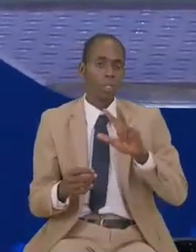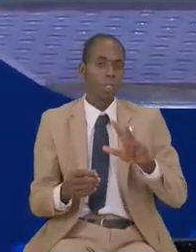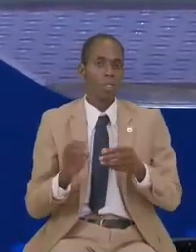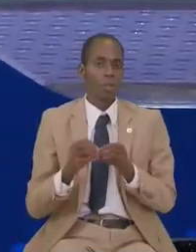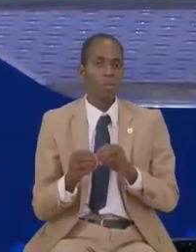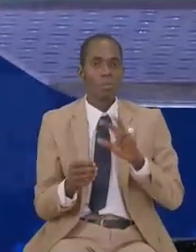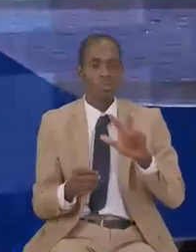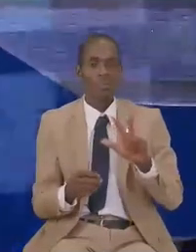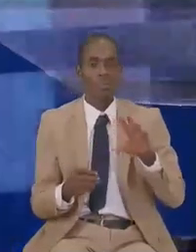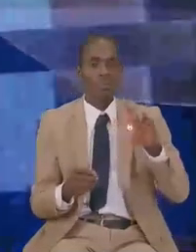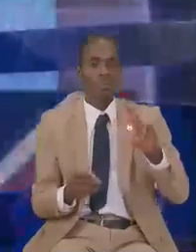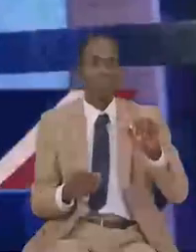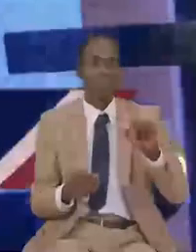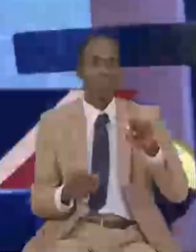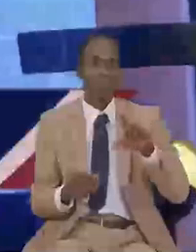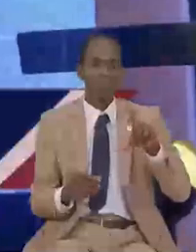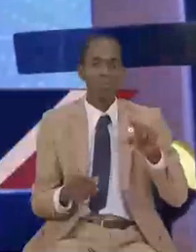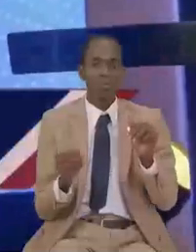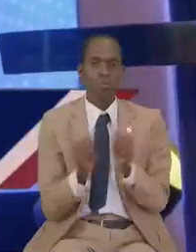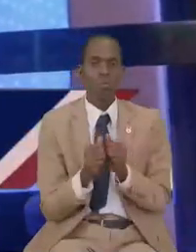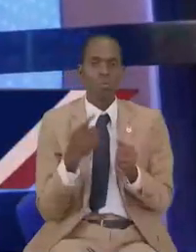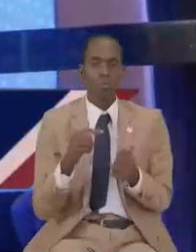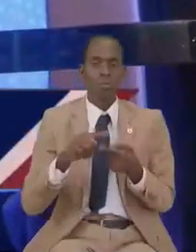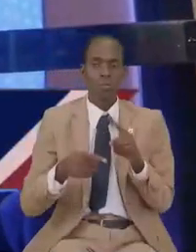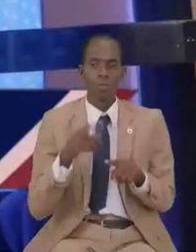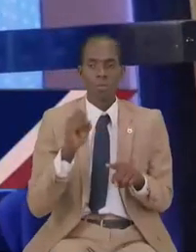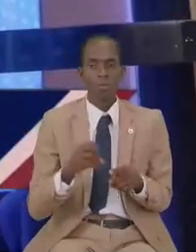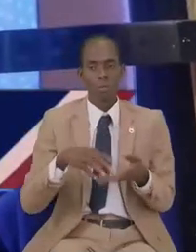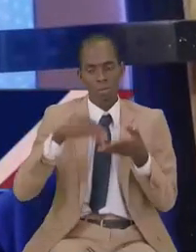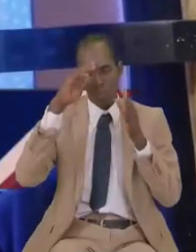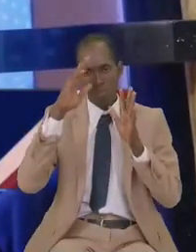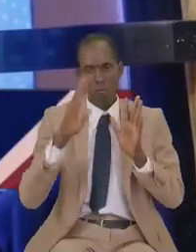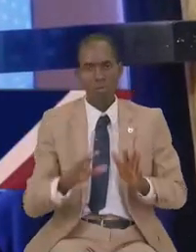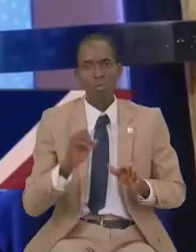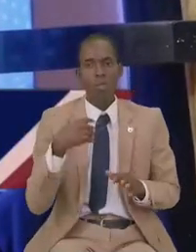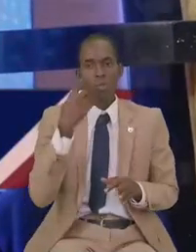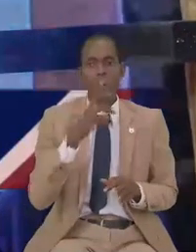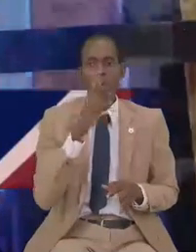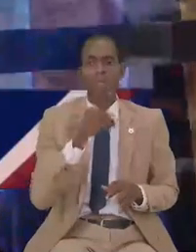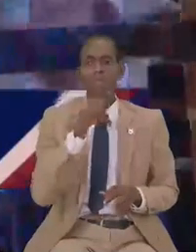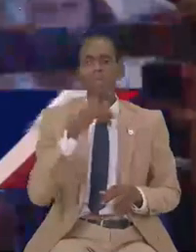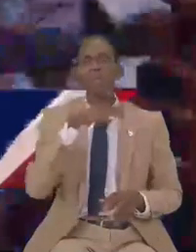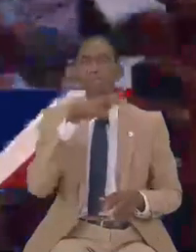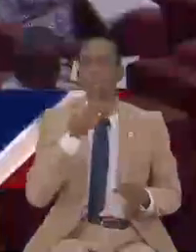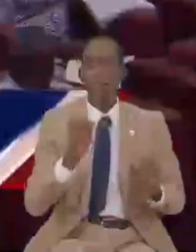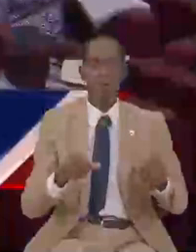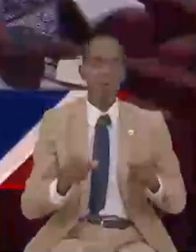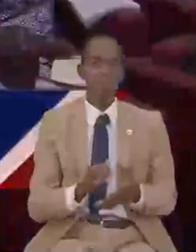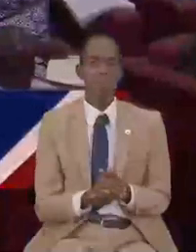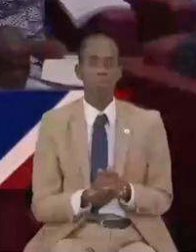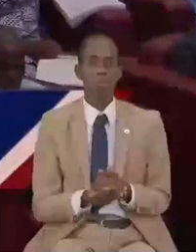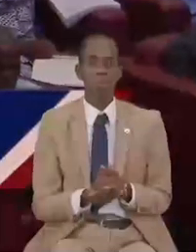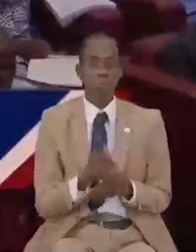troisième partie ici. Et Daniel et ses compagnons, des apprenants qui ne sont pas corruptibles. Alors,